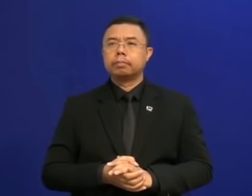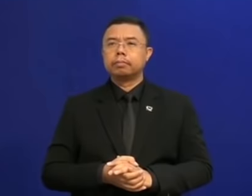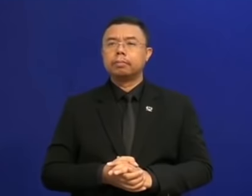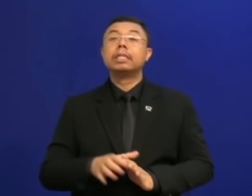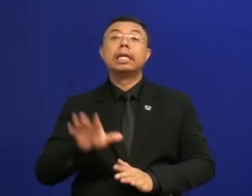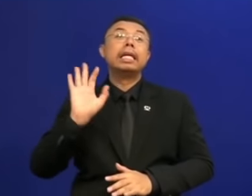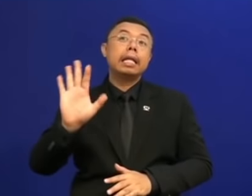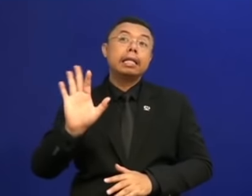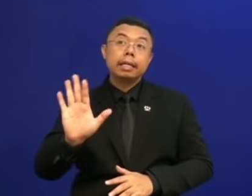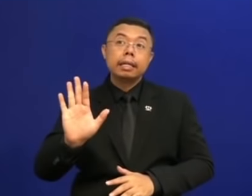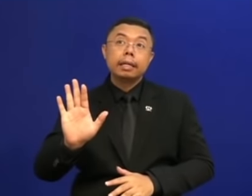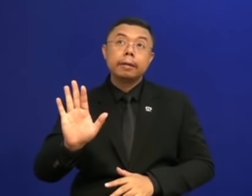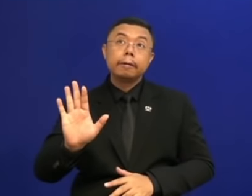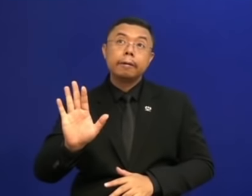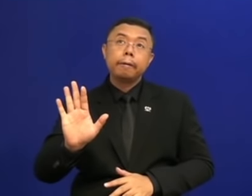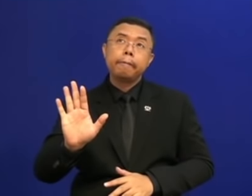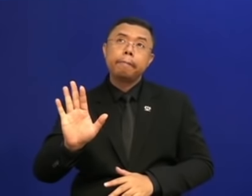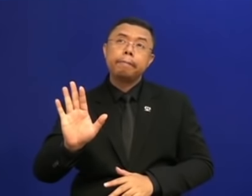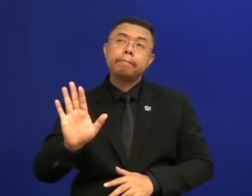Nanti